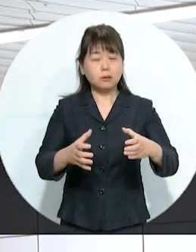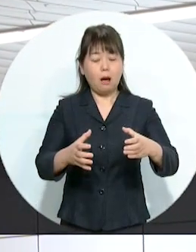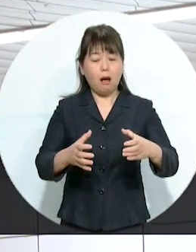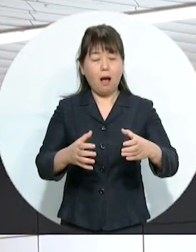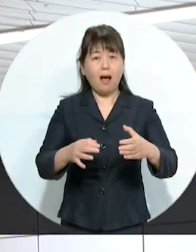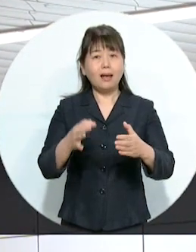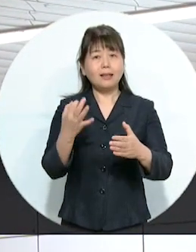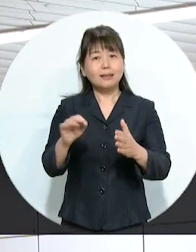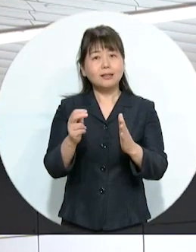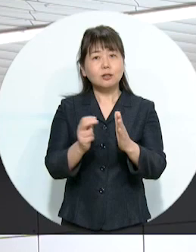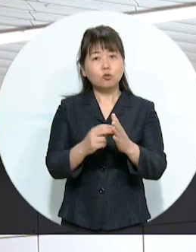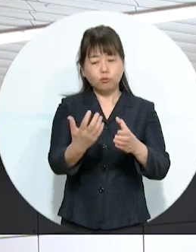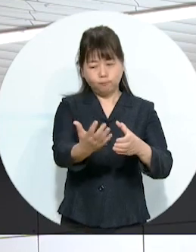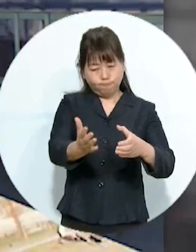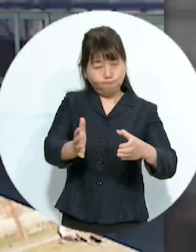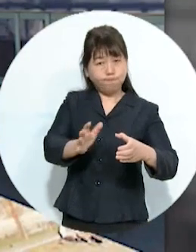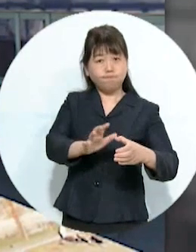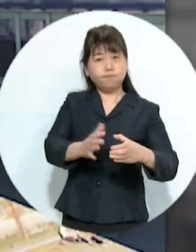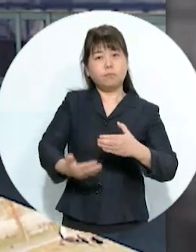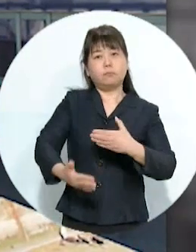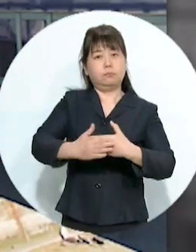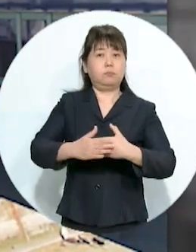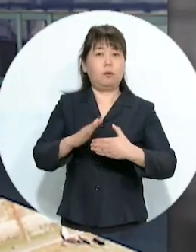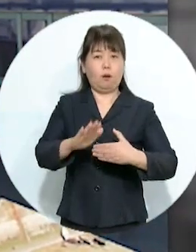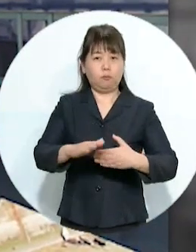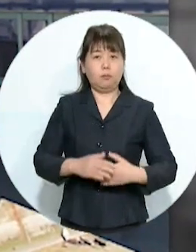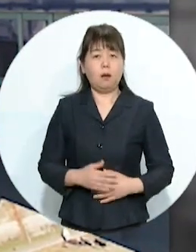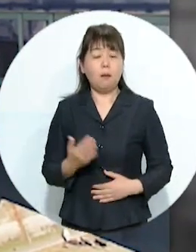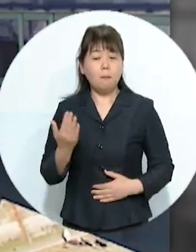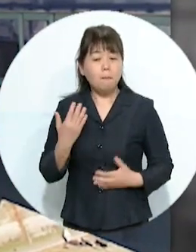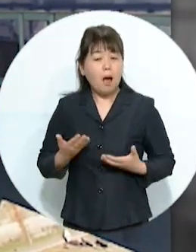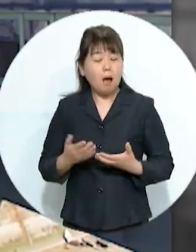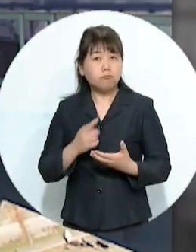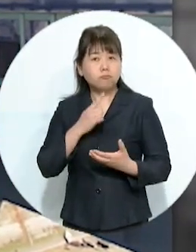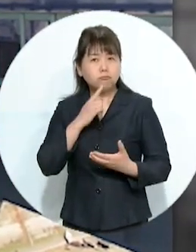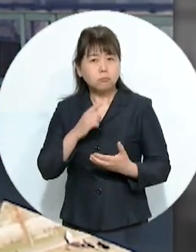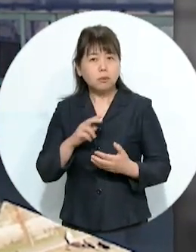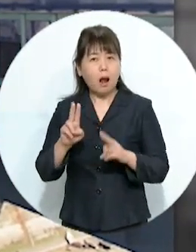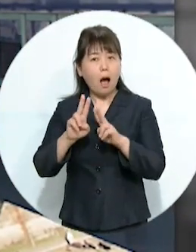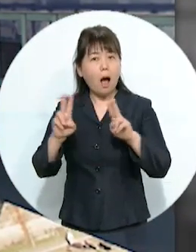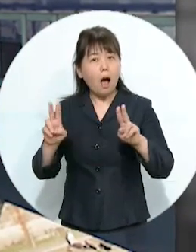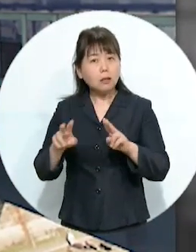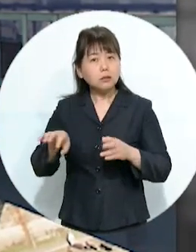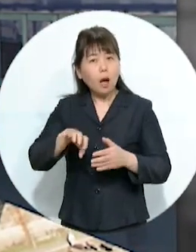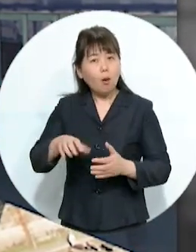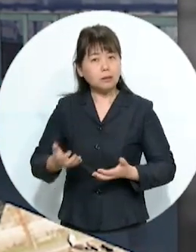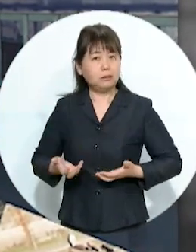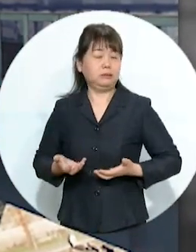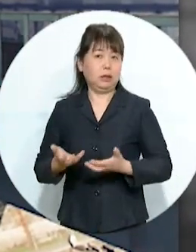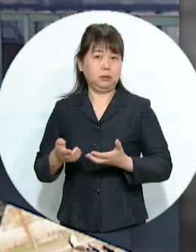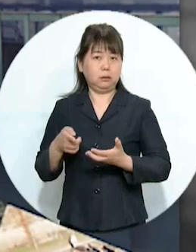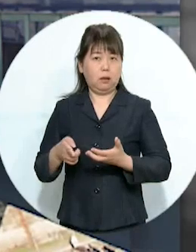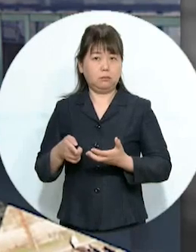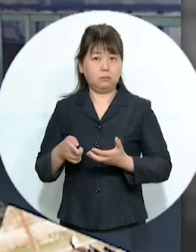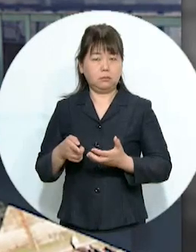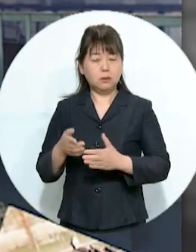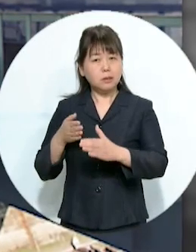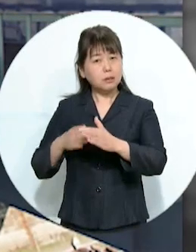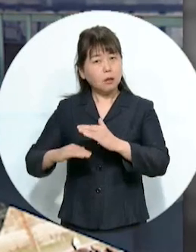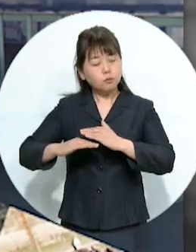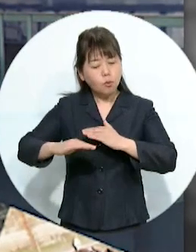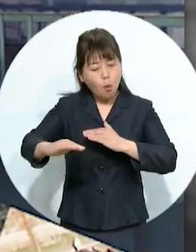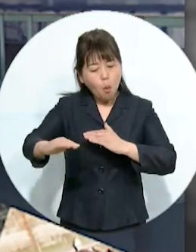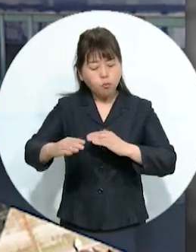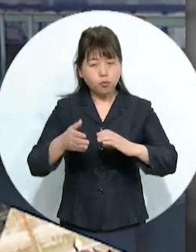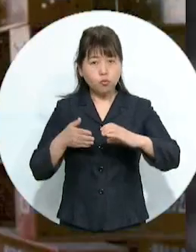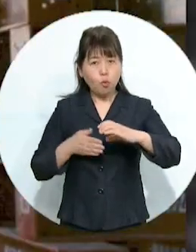巻いて補強をしています。 阪神・淡路大震災で地下鉄のホームやトンネルが崩壊した